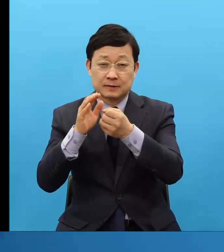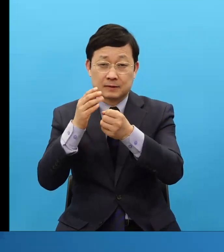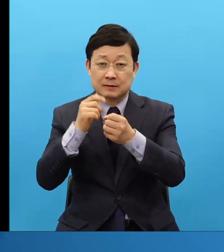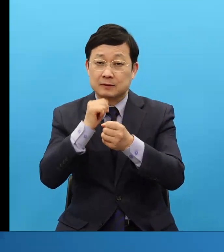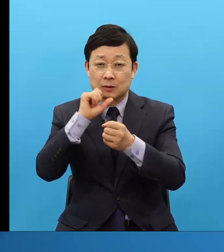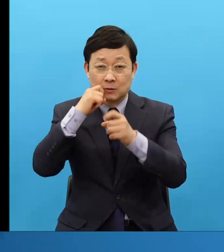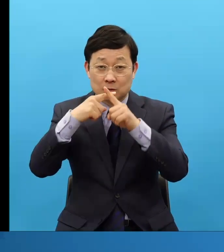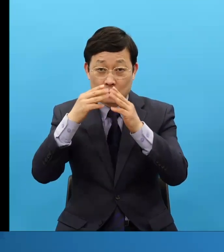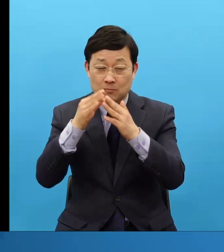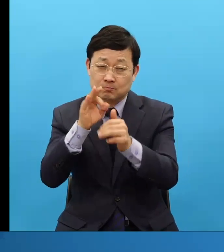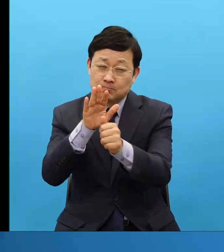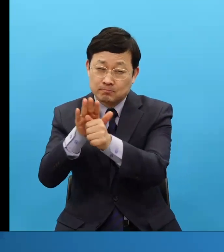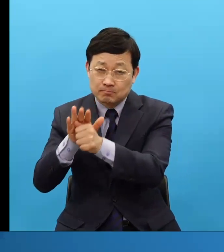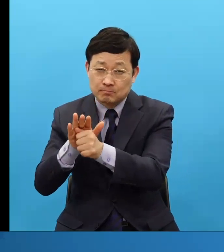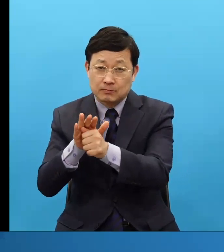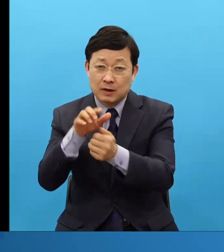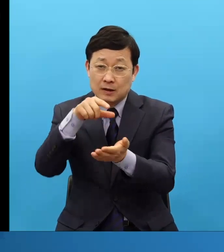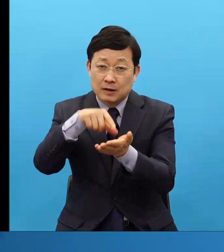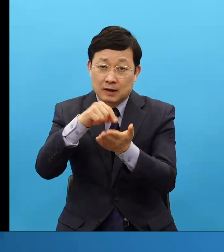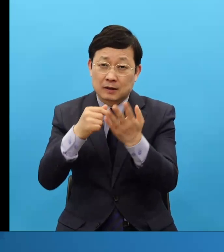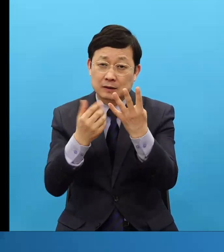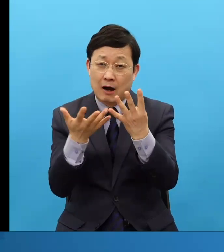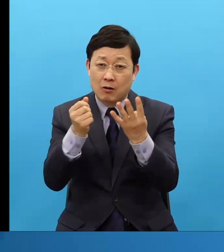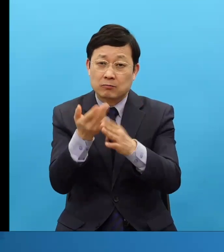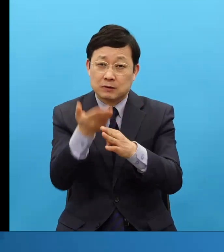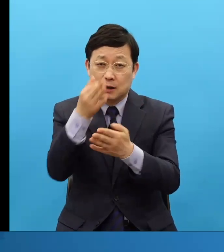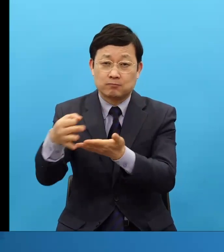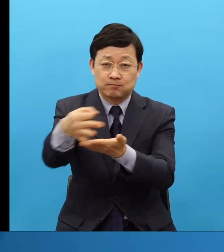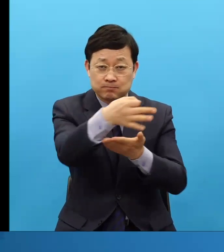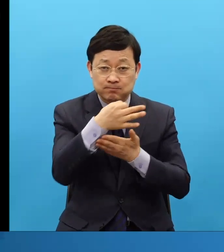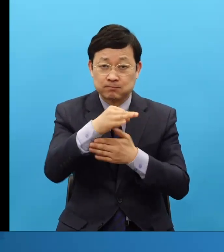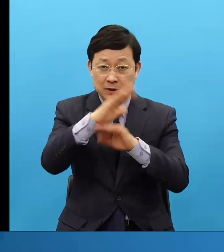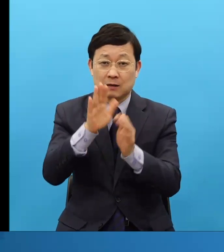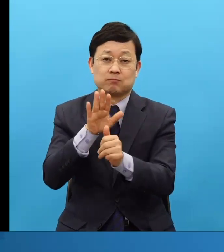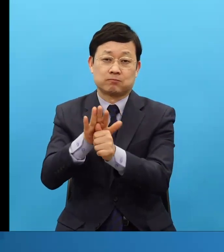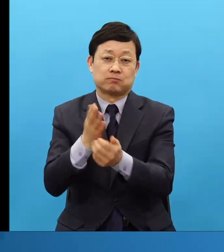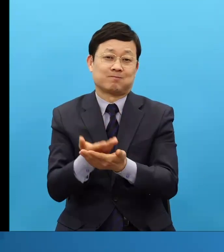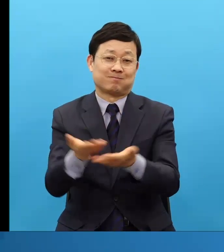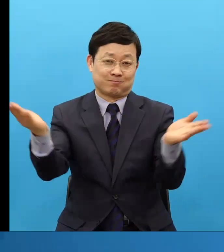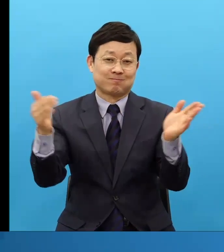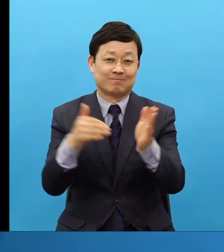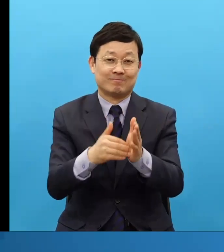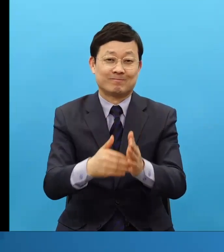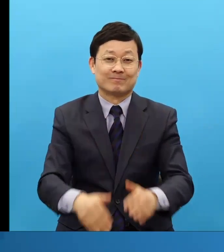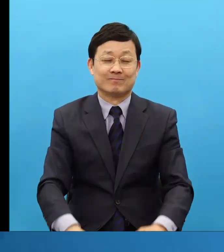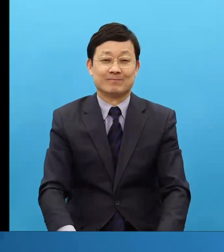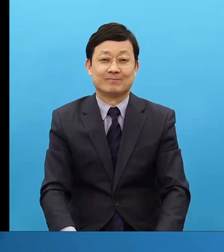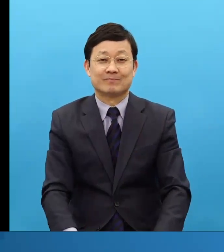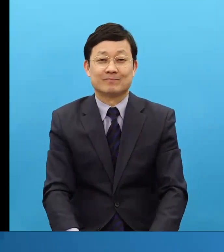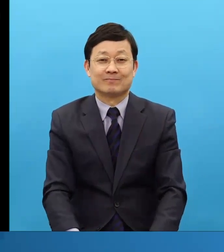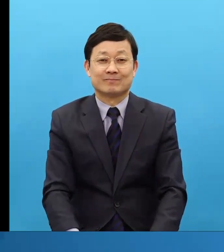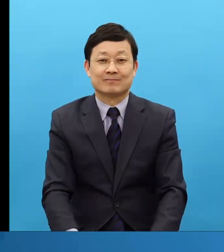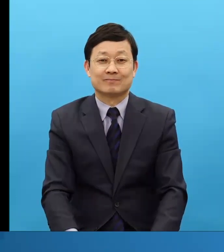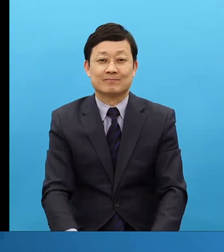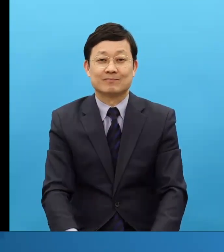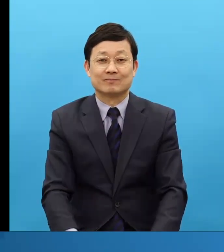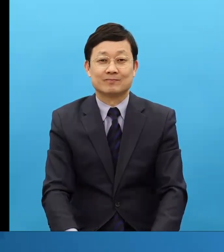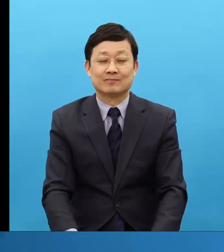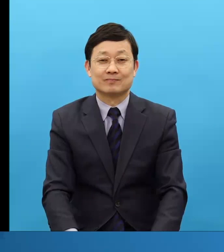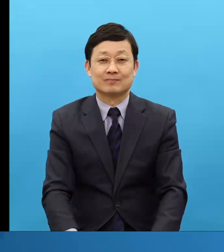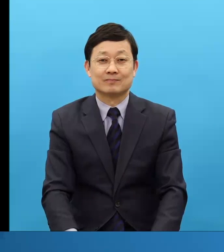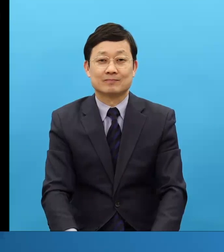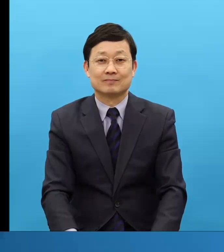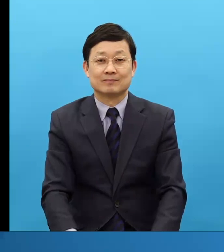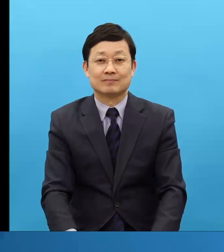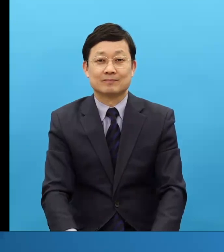원을 헌금하였습니다. In the fall semester of 2022, there were about 7,198 students who enrolled from